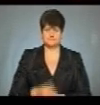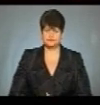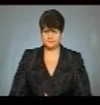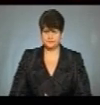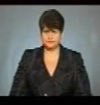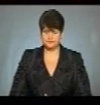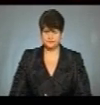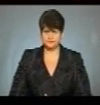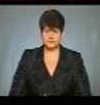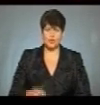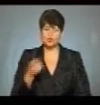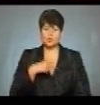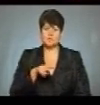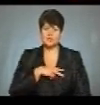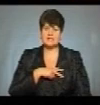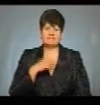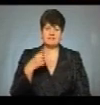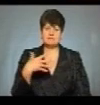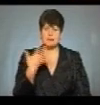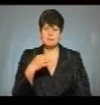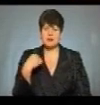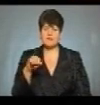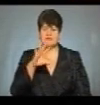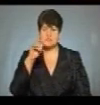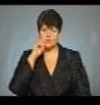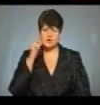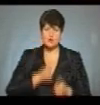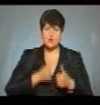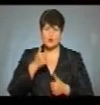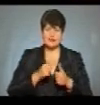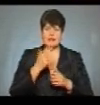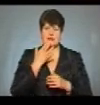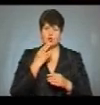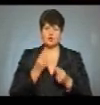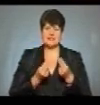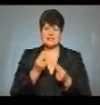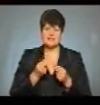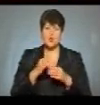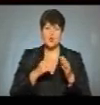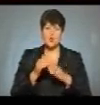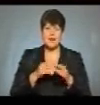У Тернополі нагородили 25 переможців всеукраїнського конкурсу народної іграшки руками дитини.